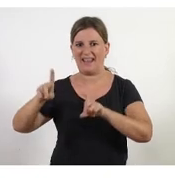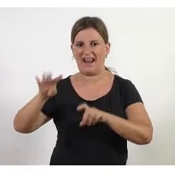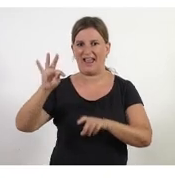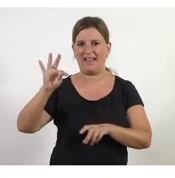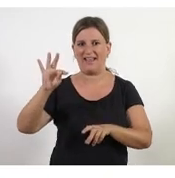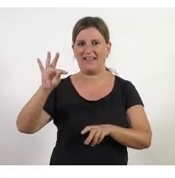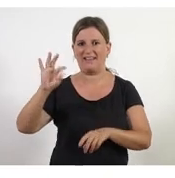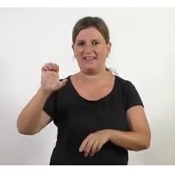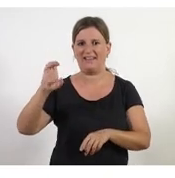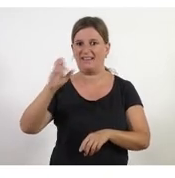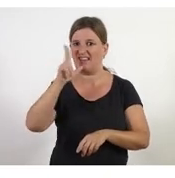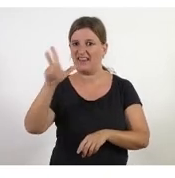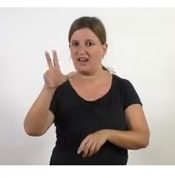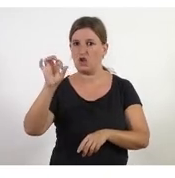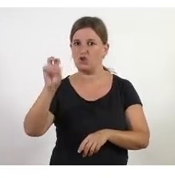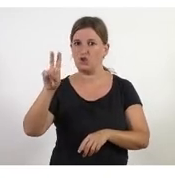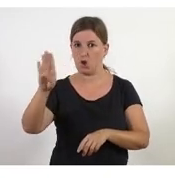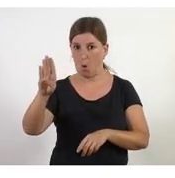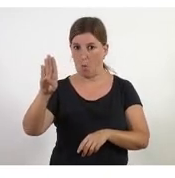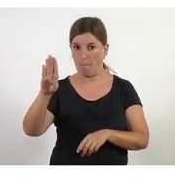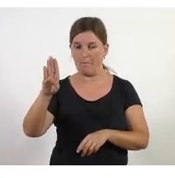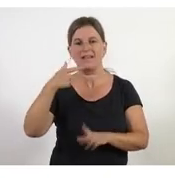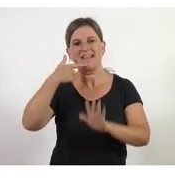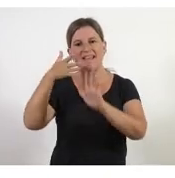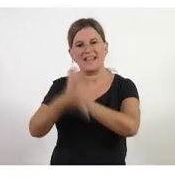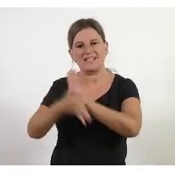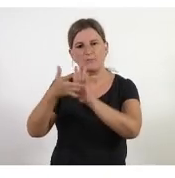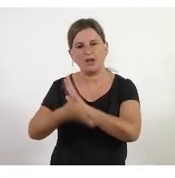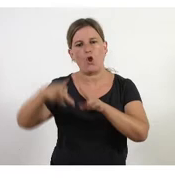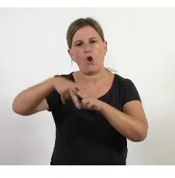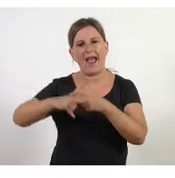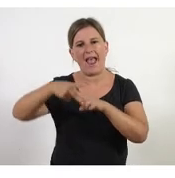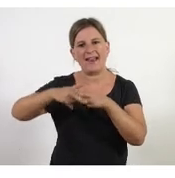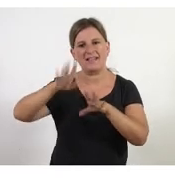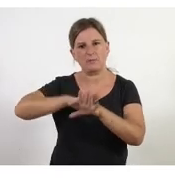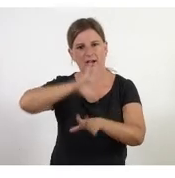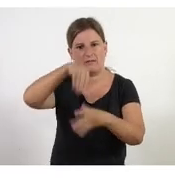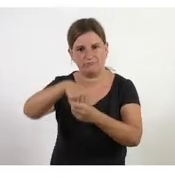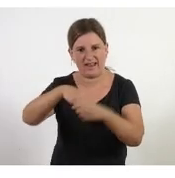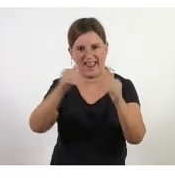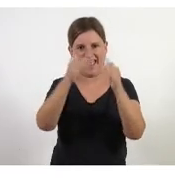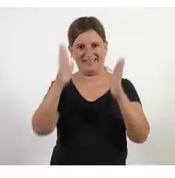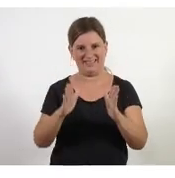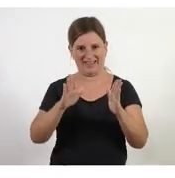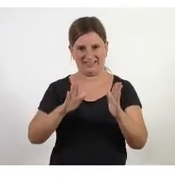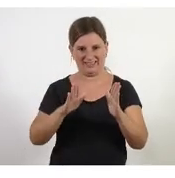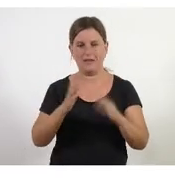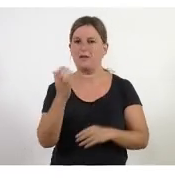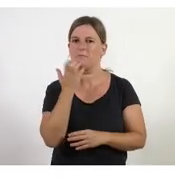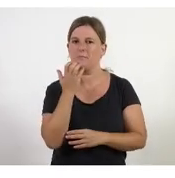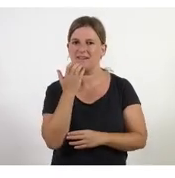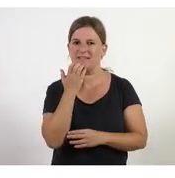de les dues solucions reines que podem integrar a les nostres entitats. I quan parlàvem